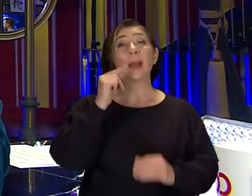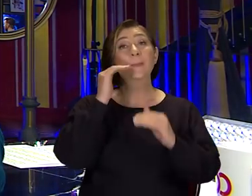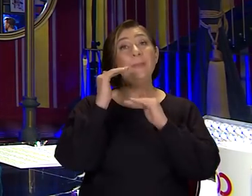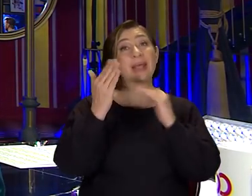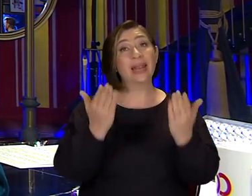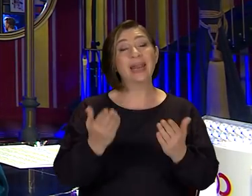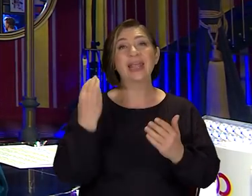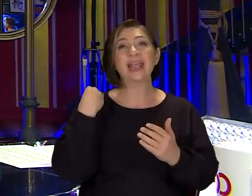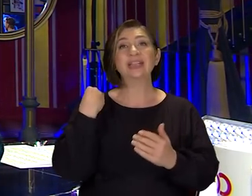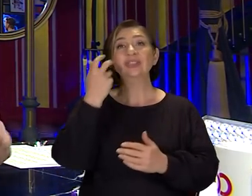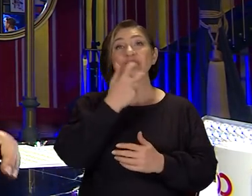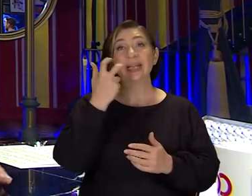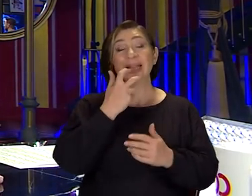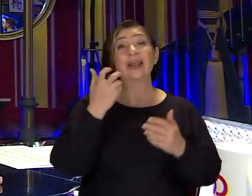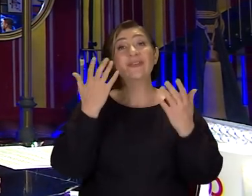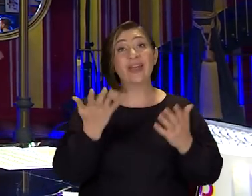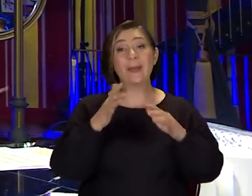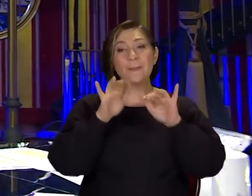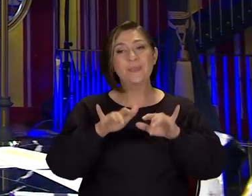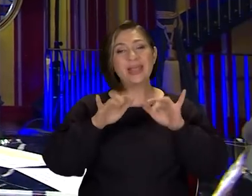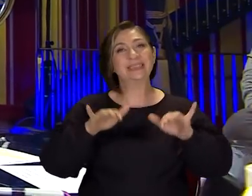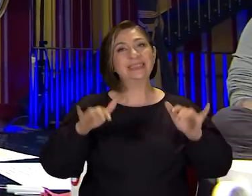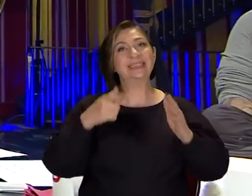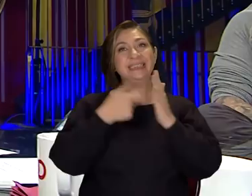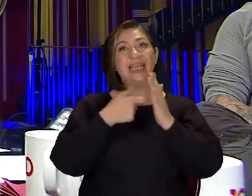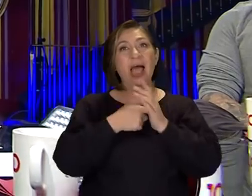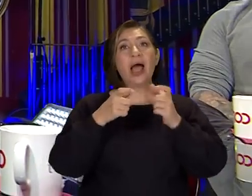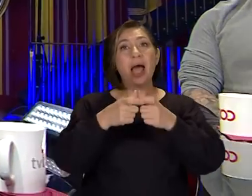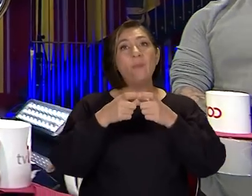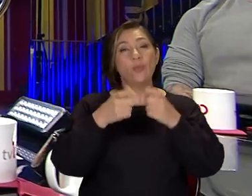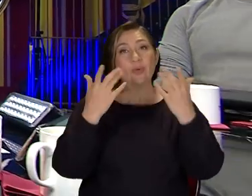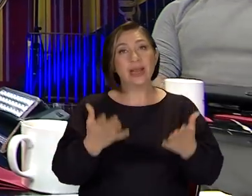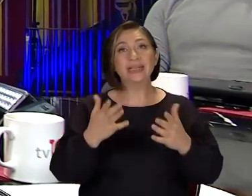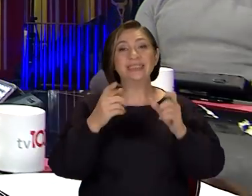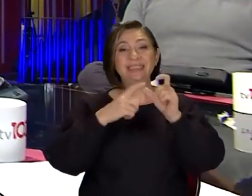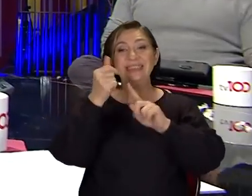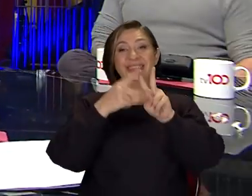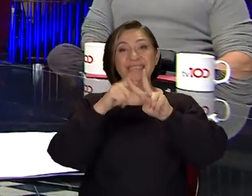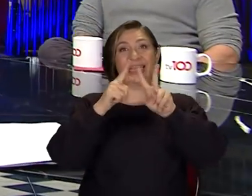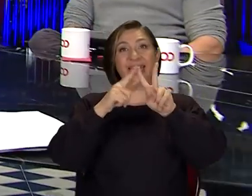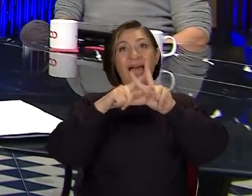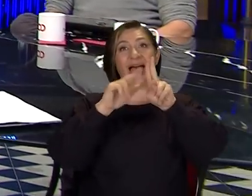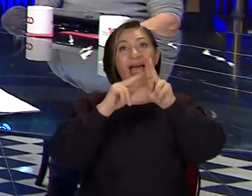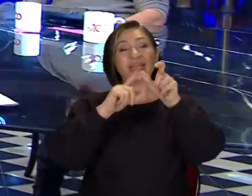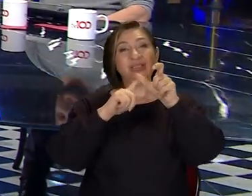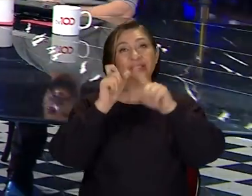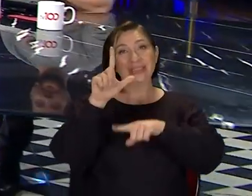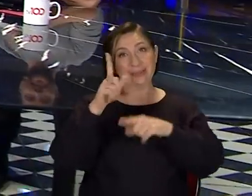Hanımlar beyler yeni şarkıları ve Piyanist isimli albümüyle Sinan Akçıl